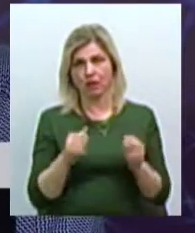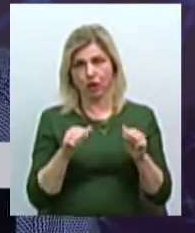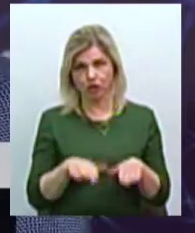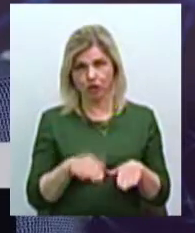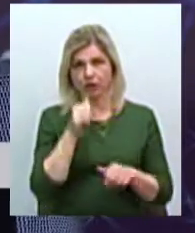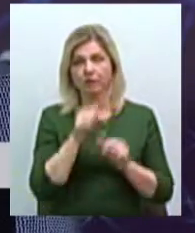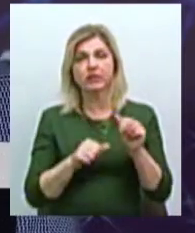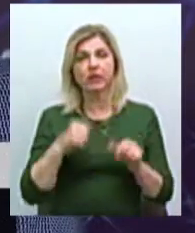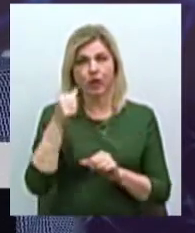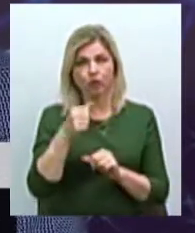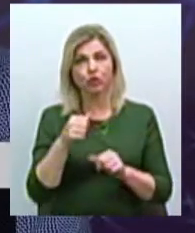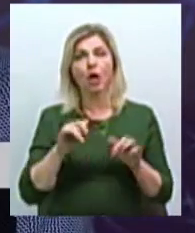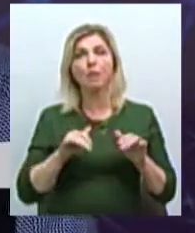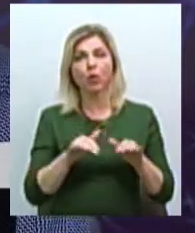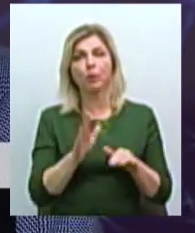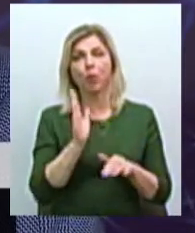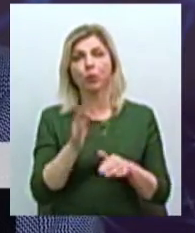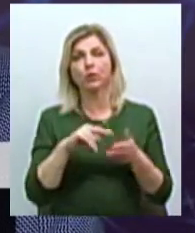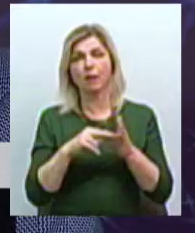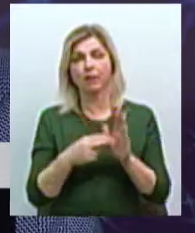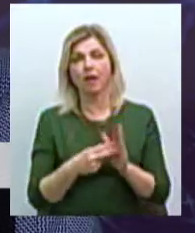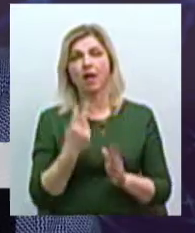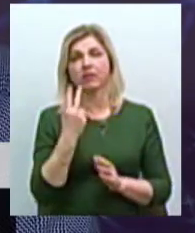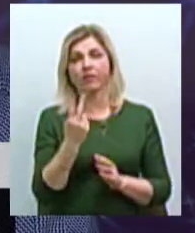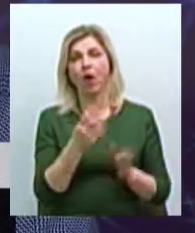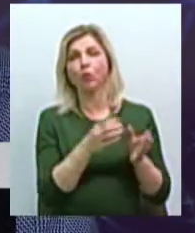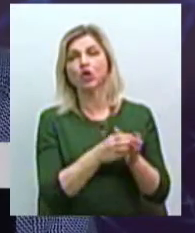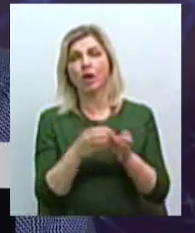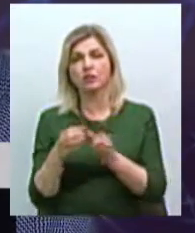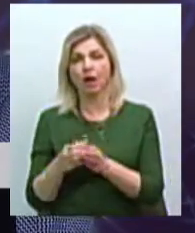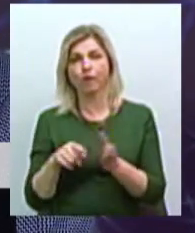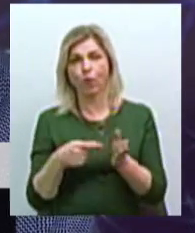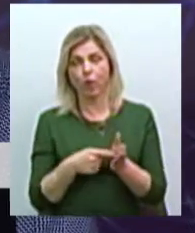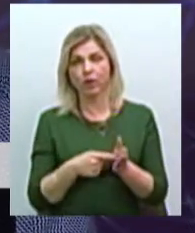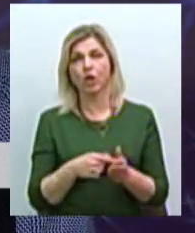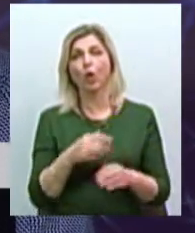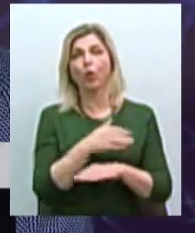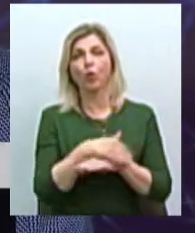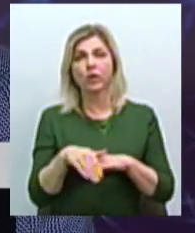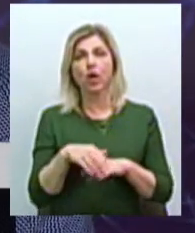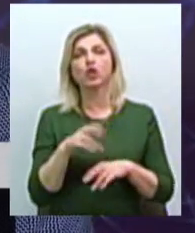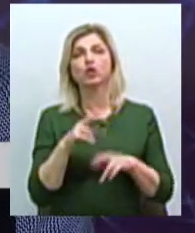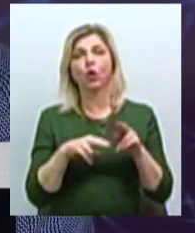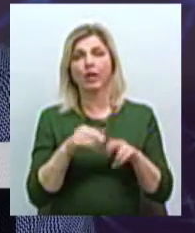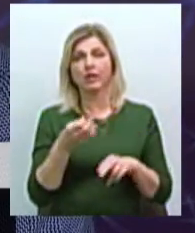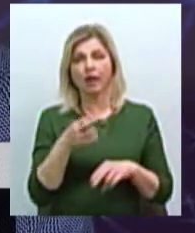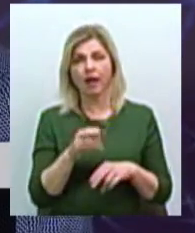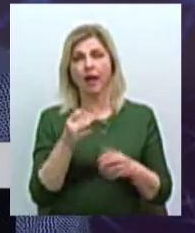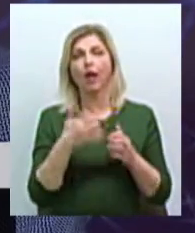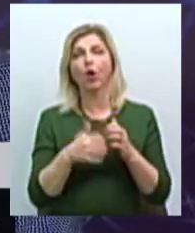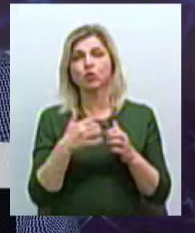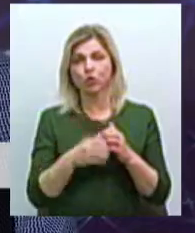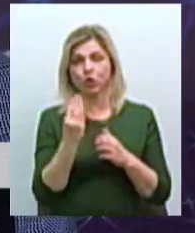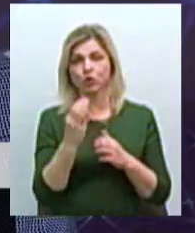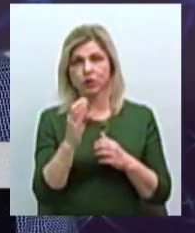году в мероприятиях будут запланированы как минимум два участка в городе, где вот такие вот в районе там Строителя один участок, Херсонской Строители